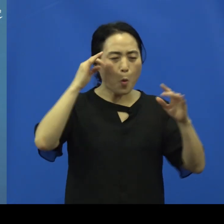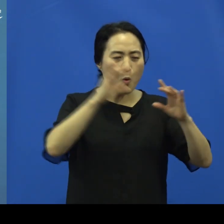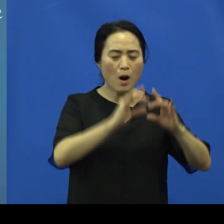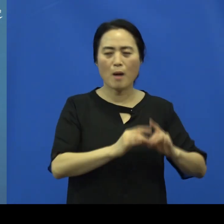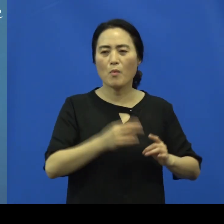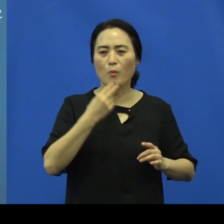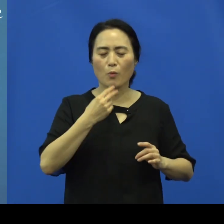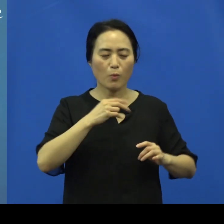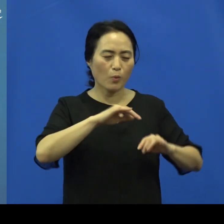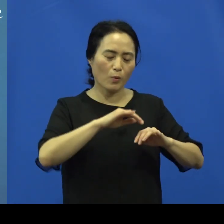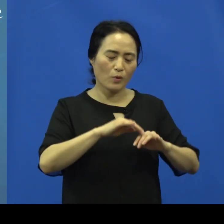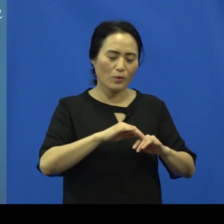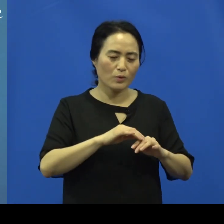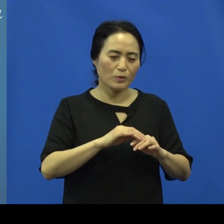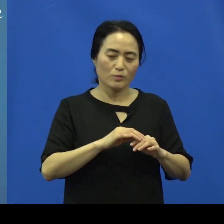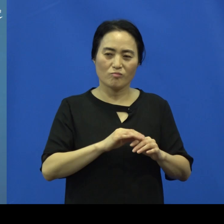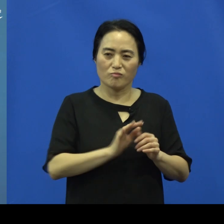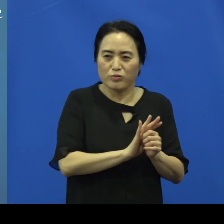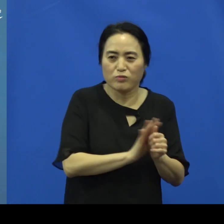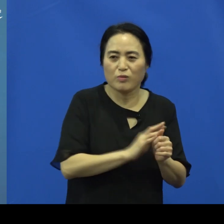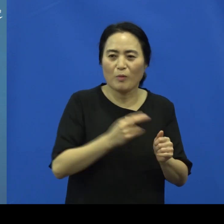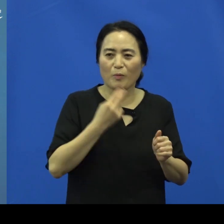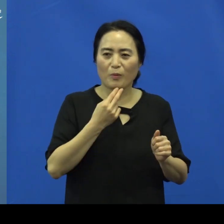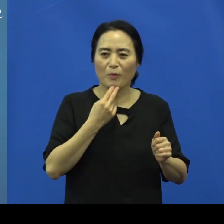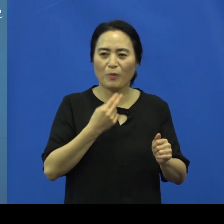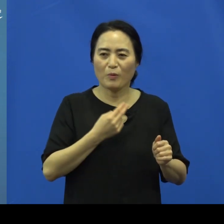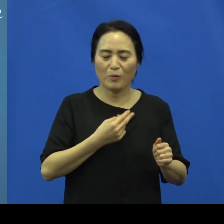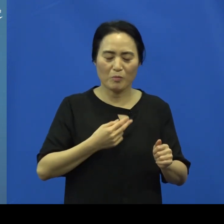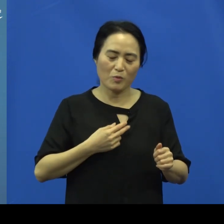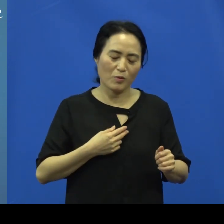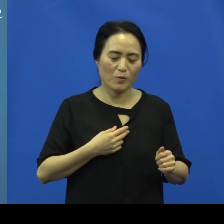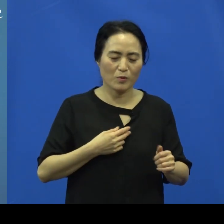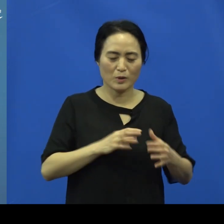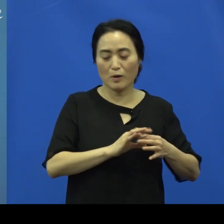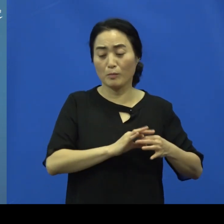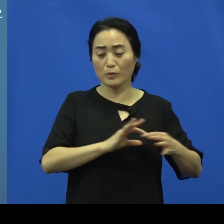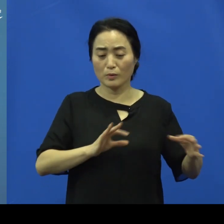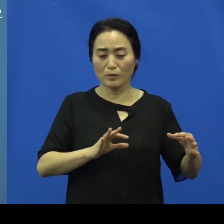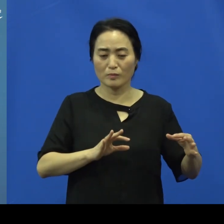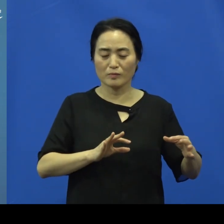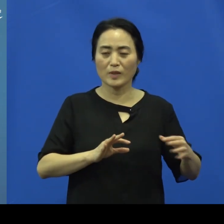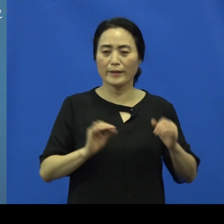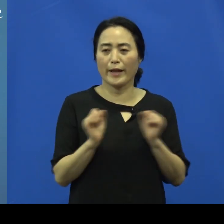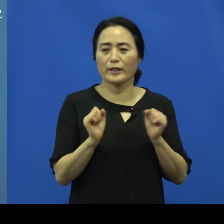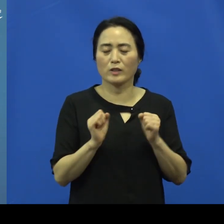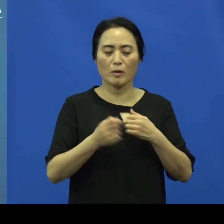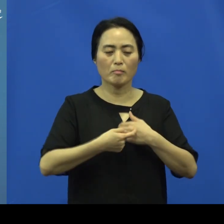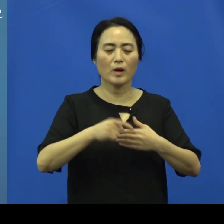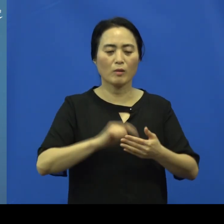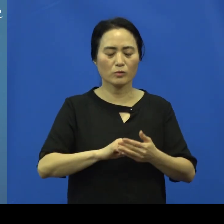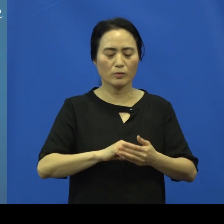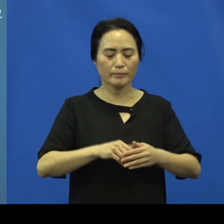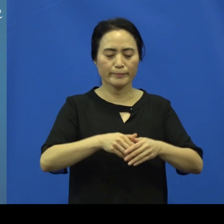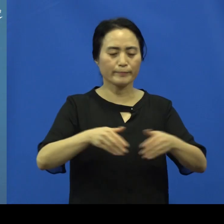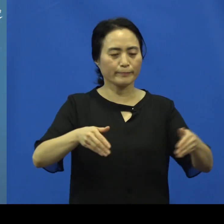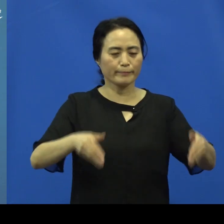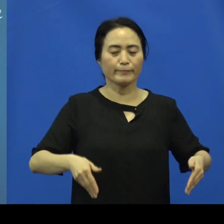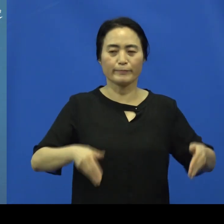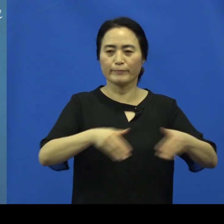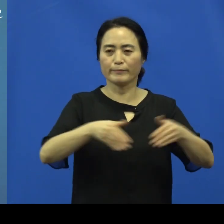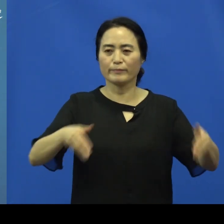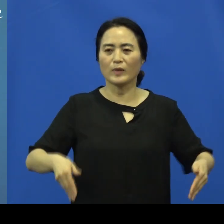않는, 가까운 사람의 그 고통이 나에게 전혀 전이가 되지 않는, 너무도 매몰차고 냉정하게 살아가고 너무도